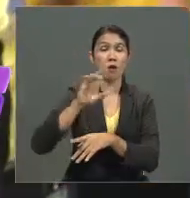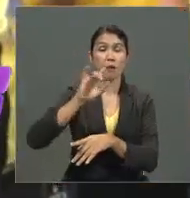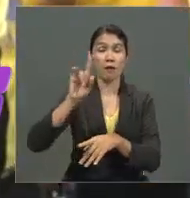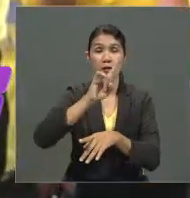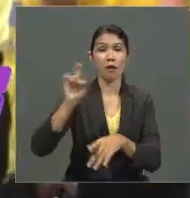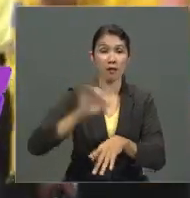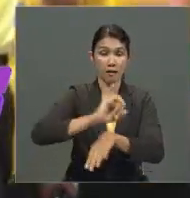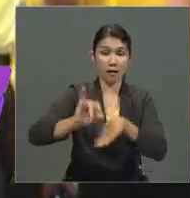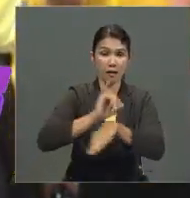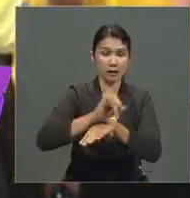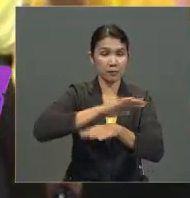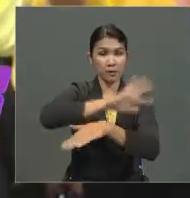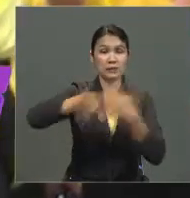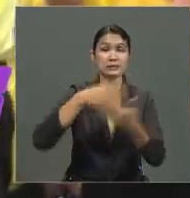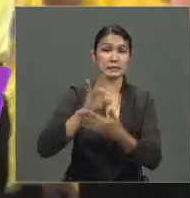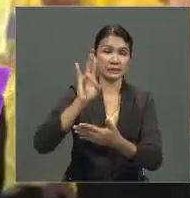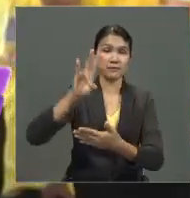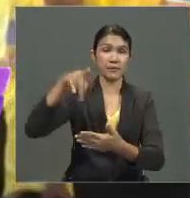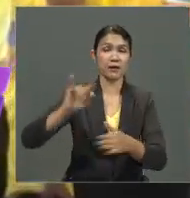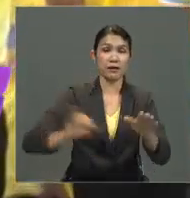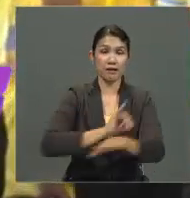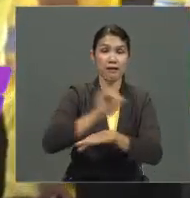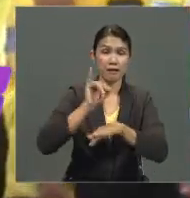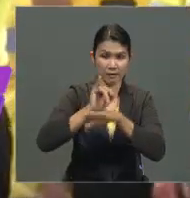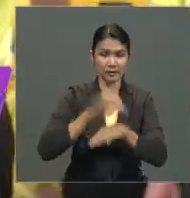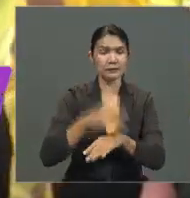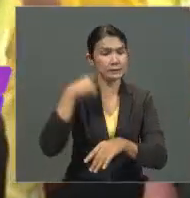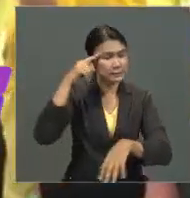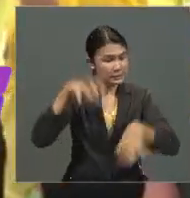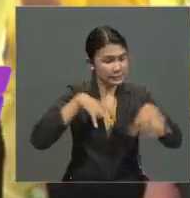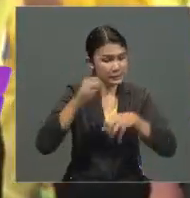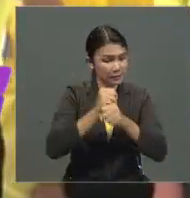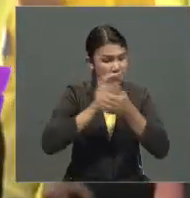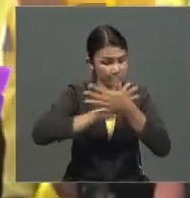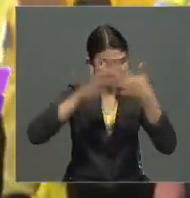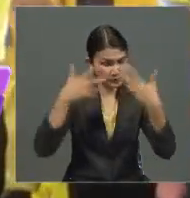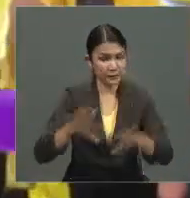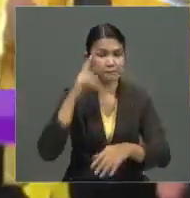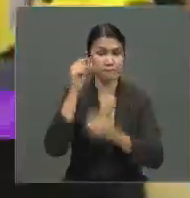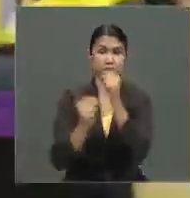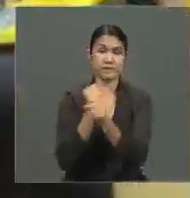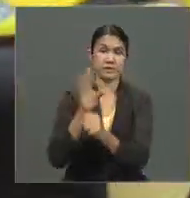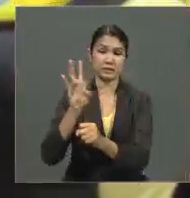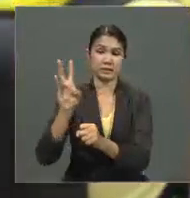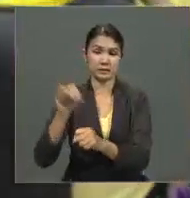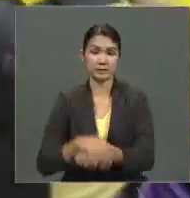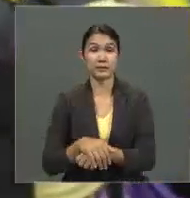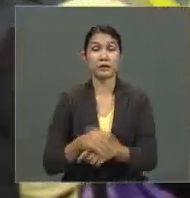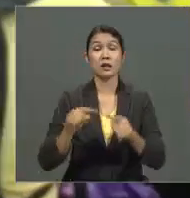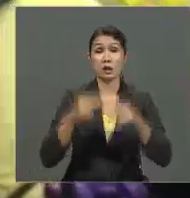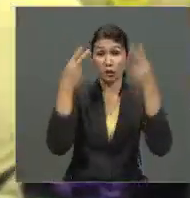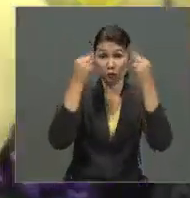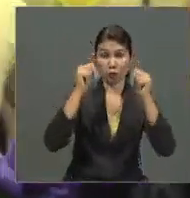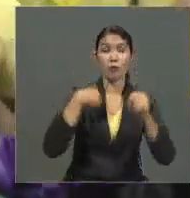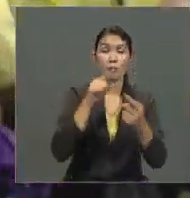7,100 ไร่สำหรับระยะที่2และ3จะดำเนินการให้แล้วเสร็จในปี2570ทั้งนี้นายกรัฐมนตรีก็ได้พบปะกับหัวหน้าส่วน